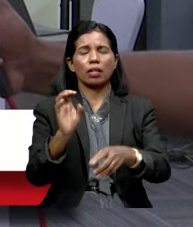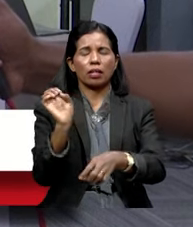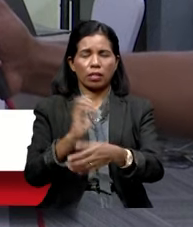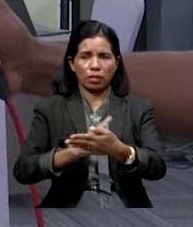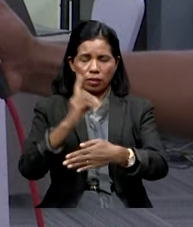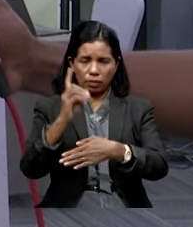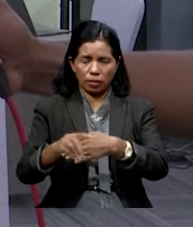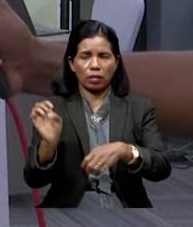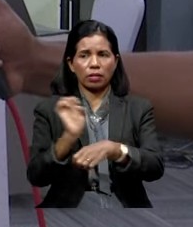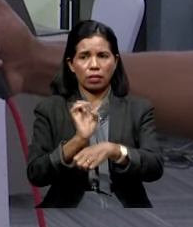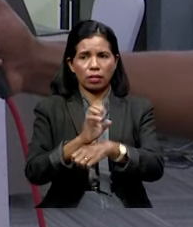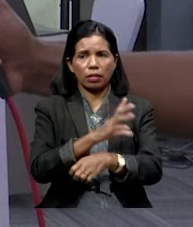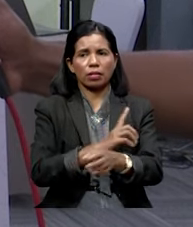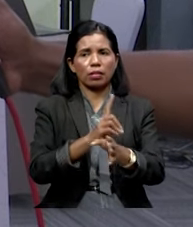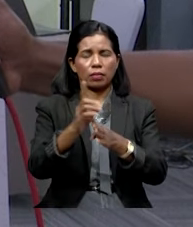ekonomekonom